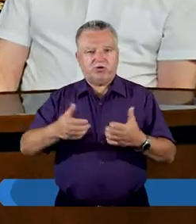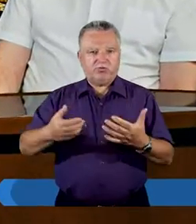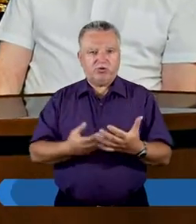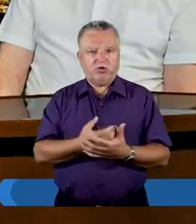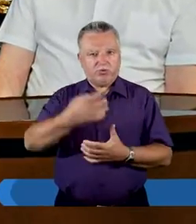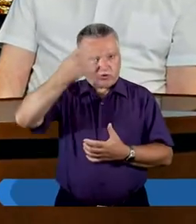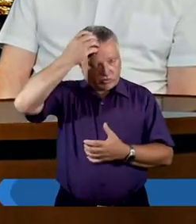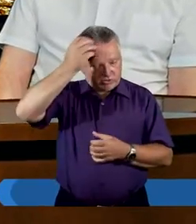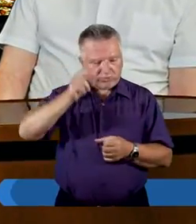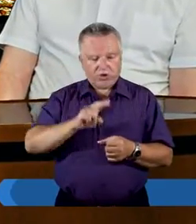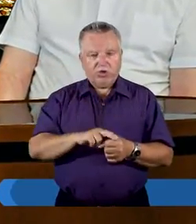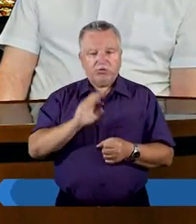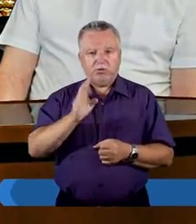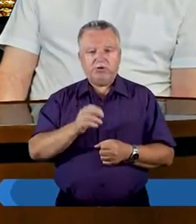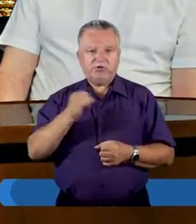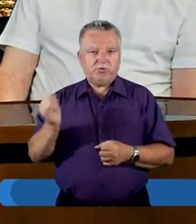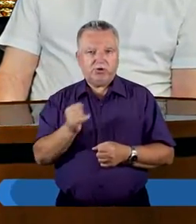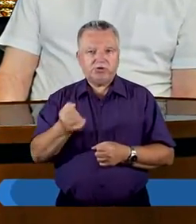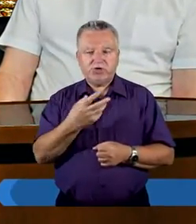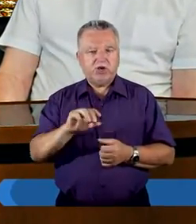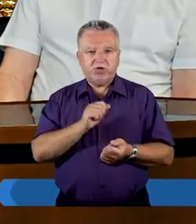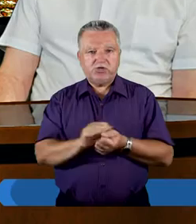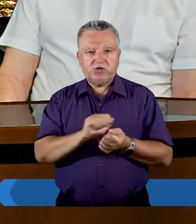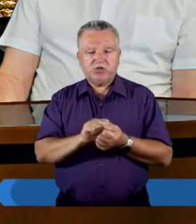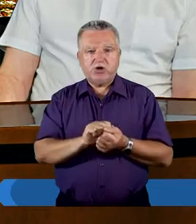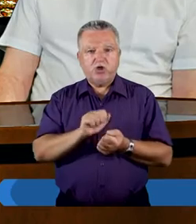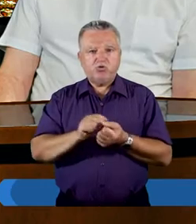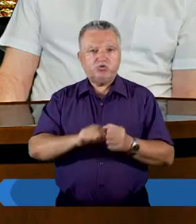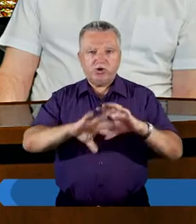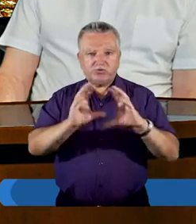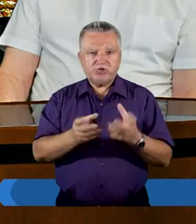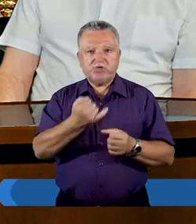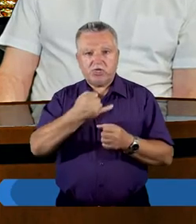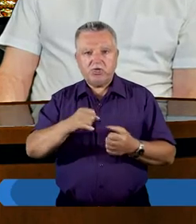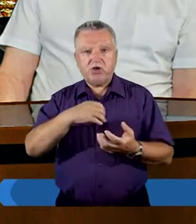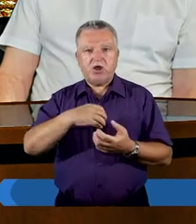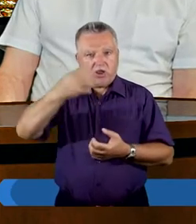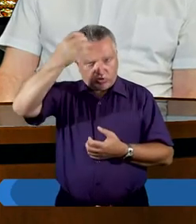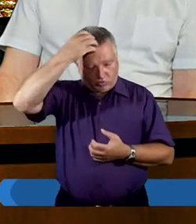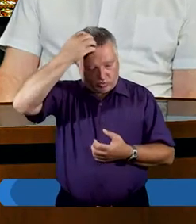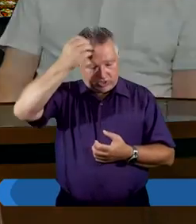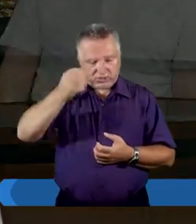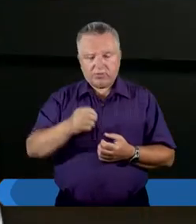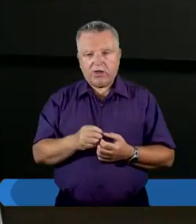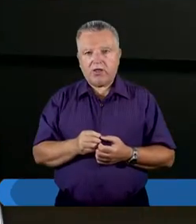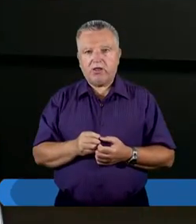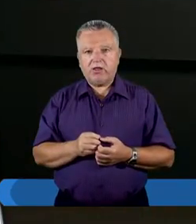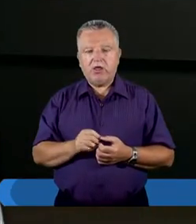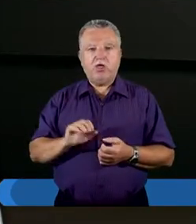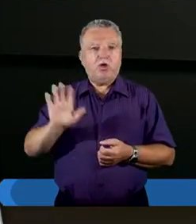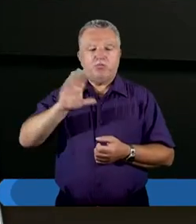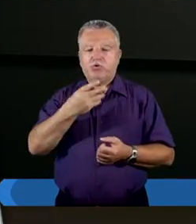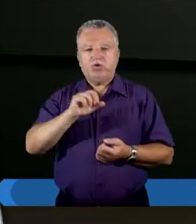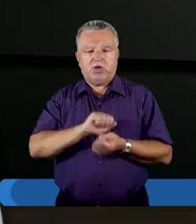tak. Na wieczne, niezniszczalne. Zniszczy i usunie wszystkie królestwa, które stworzyli ludzie. Bóg nie niszczy dla